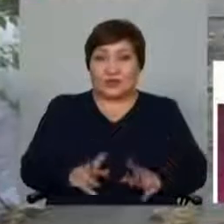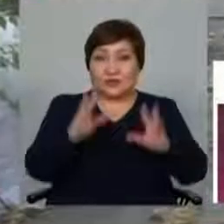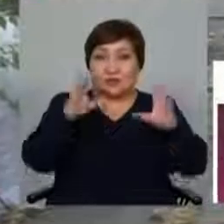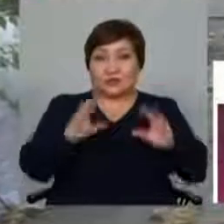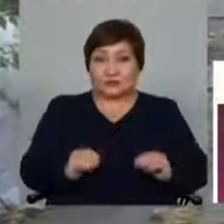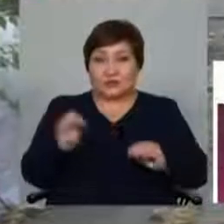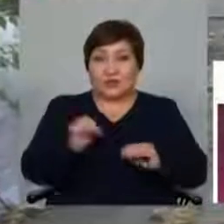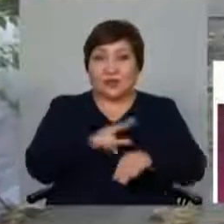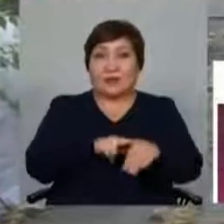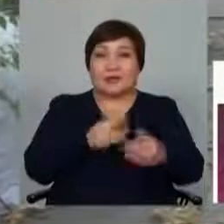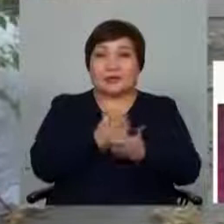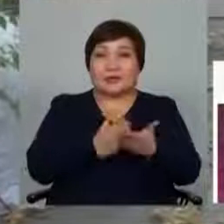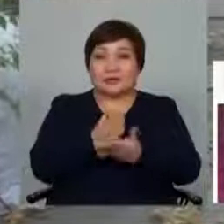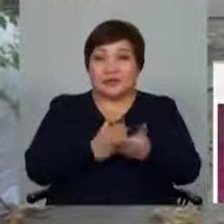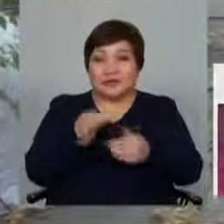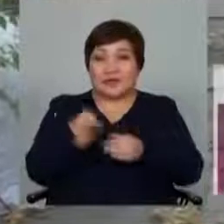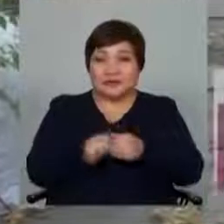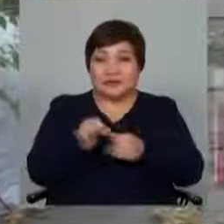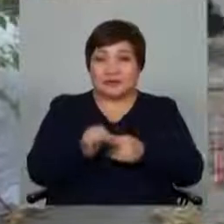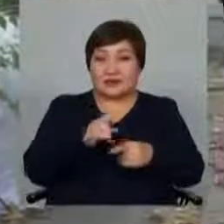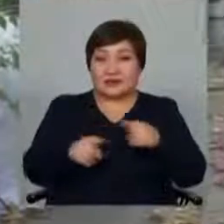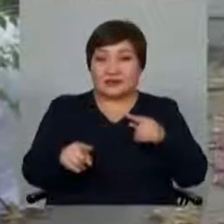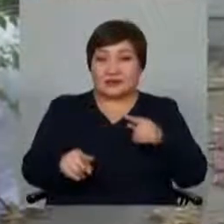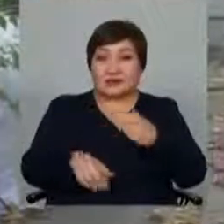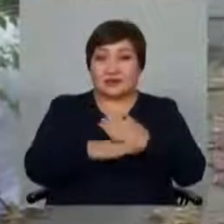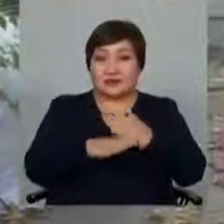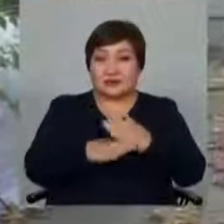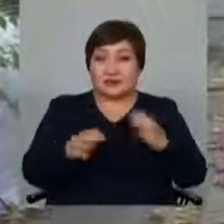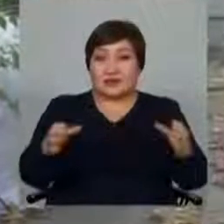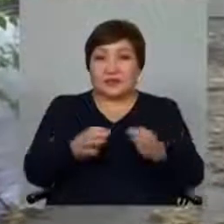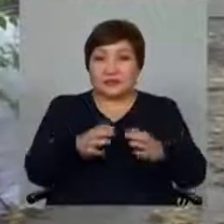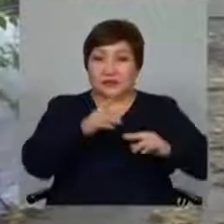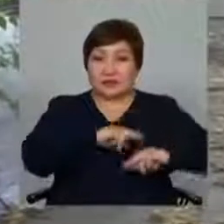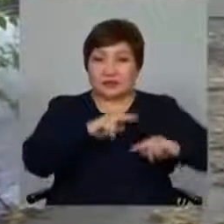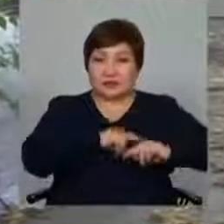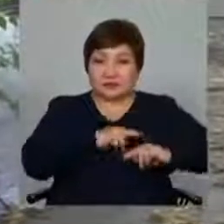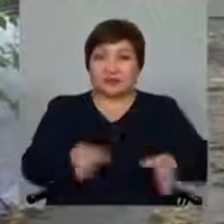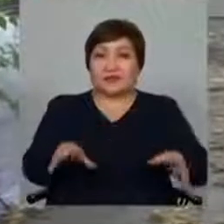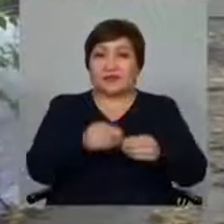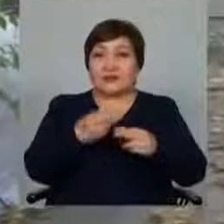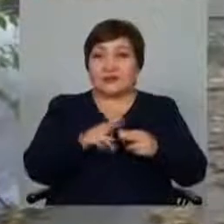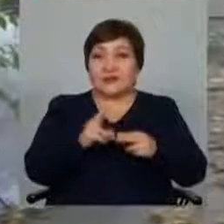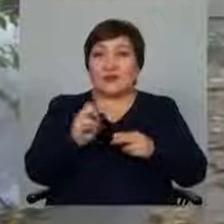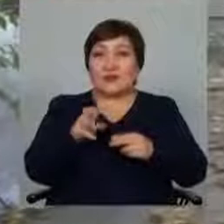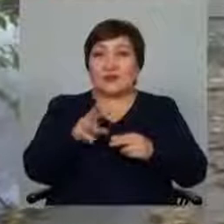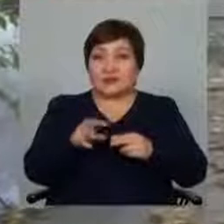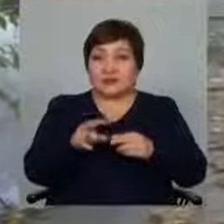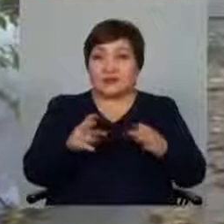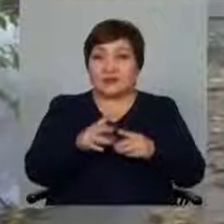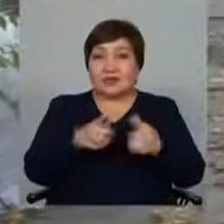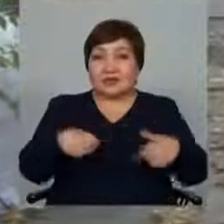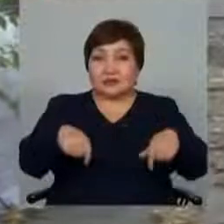полиция қызметкерлері, сондай-ақ жедел жәрдем бригадасы жұмыс істеп жатыр, сондай-ақ коммуналдық мекеме өкілдері де